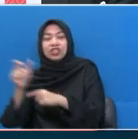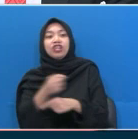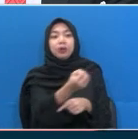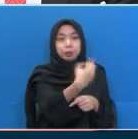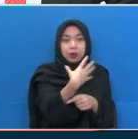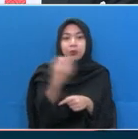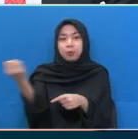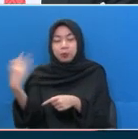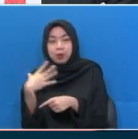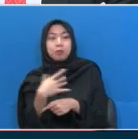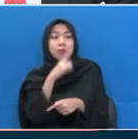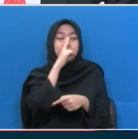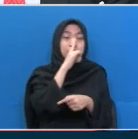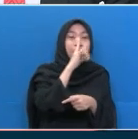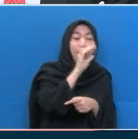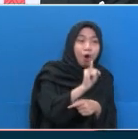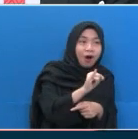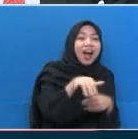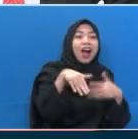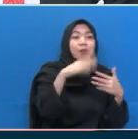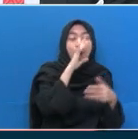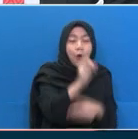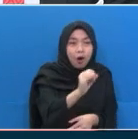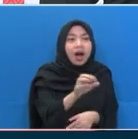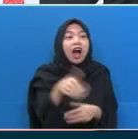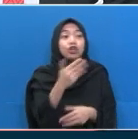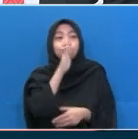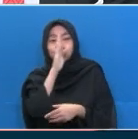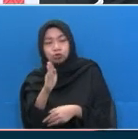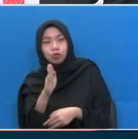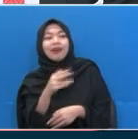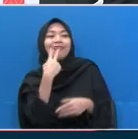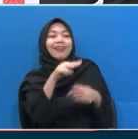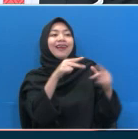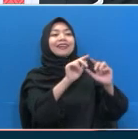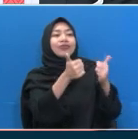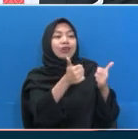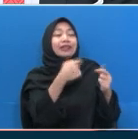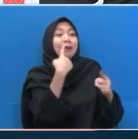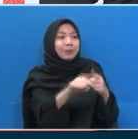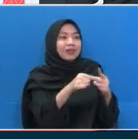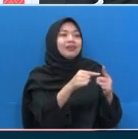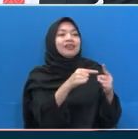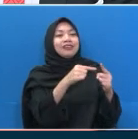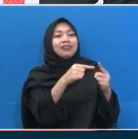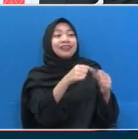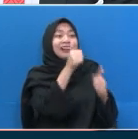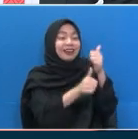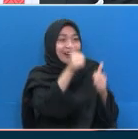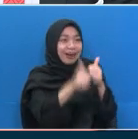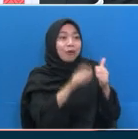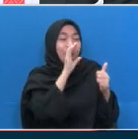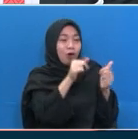alat scoring tadi ya tetapi alat bukti poligraf ini ini tidak bisa juga sendiri karena untuk bisa menyatakan